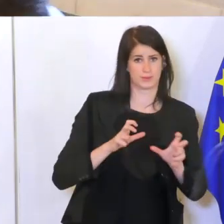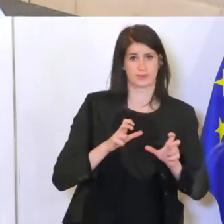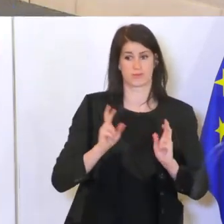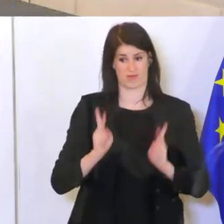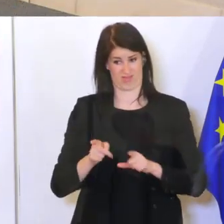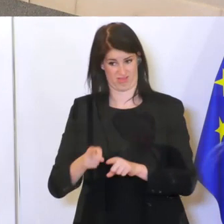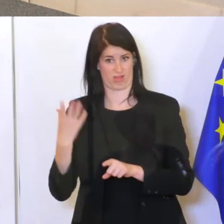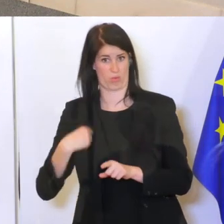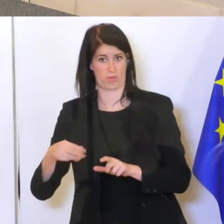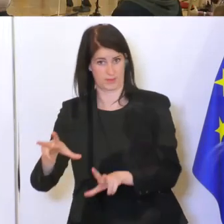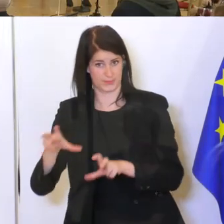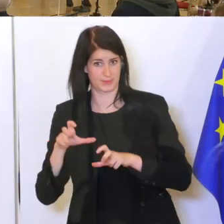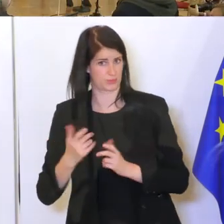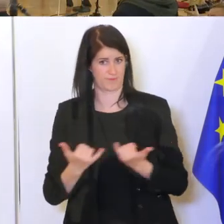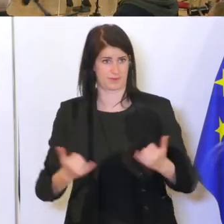ansuchen?